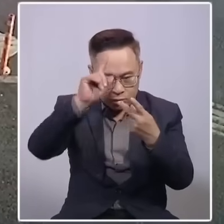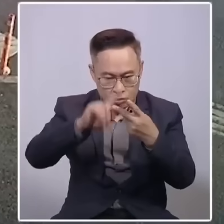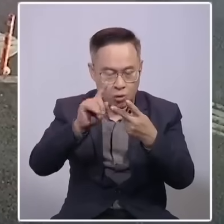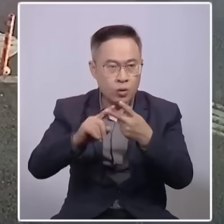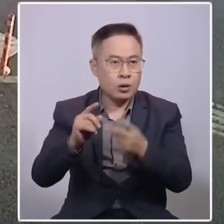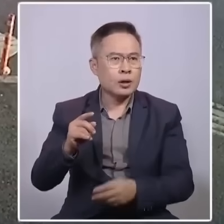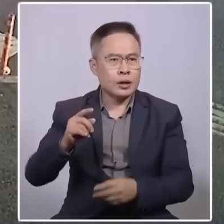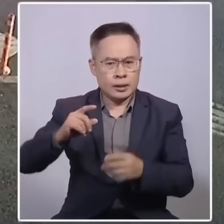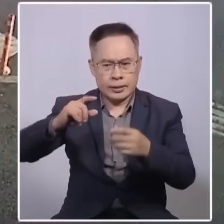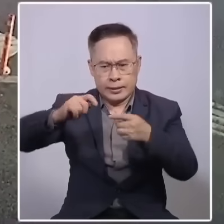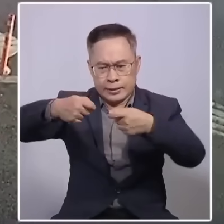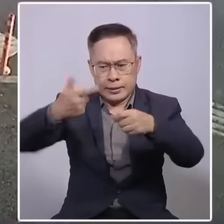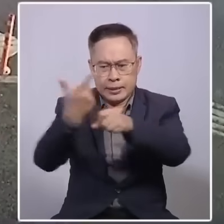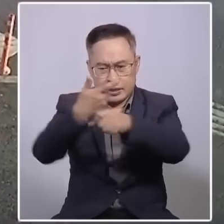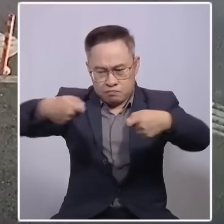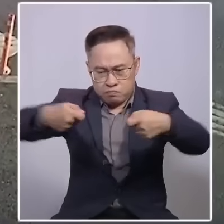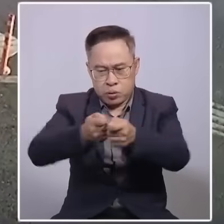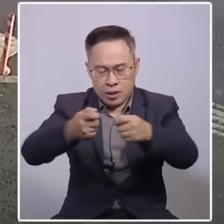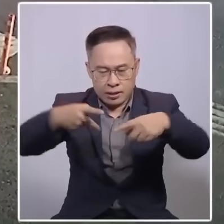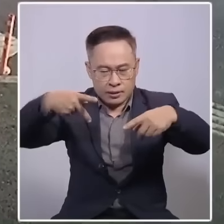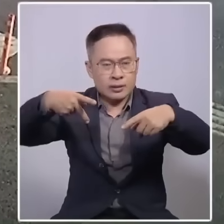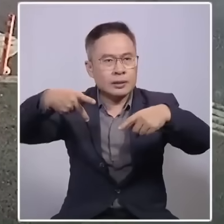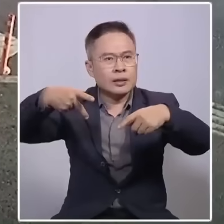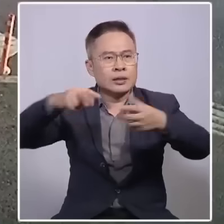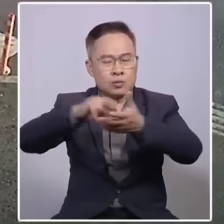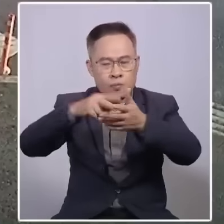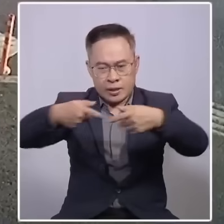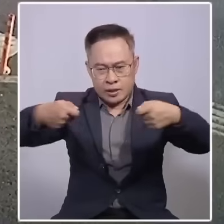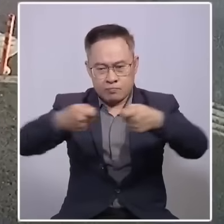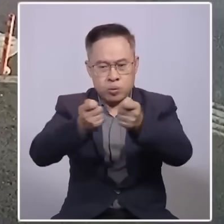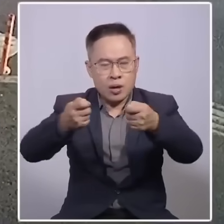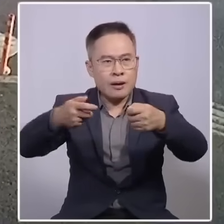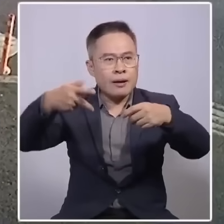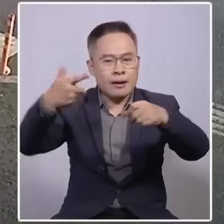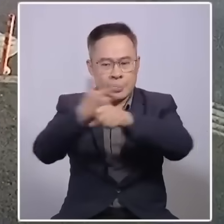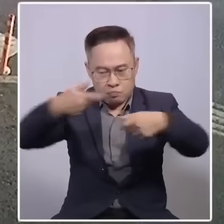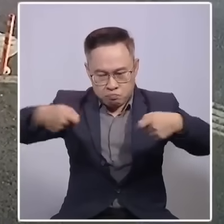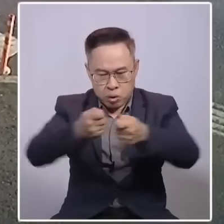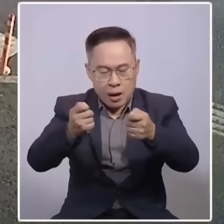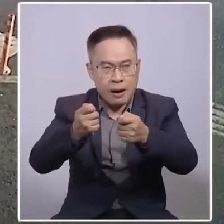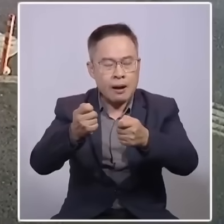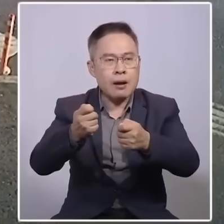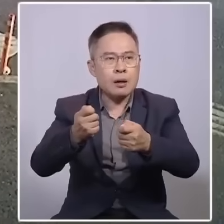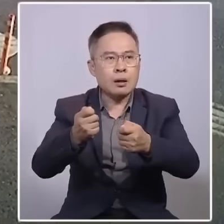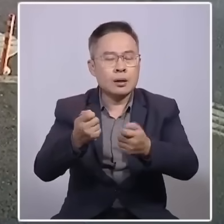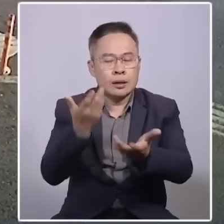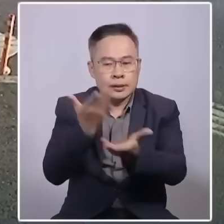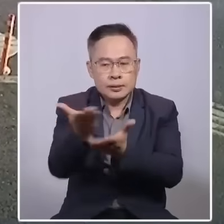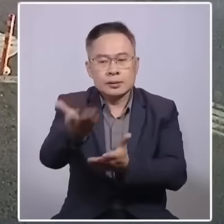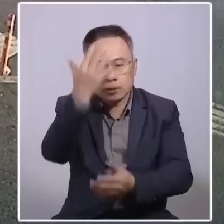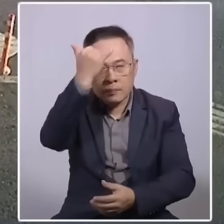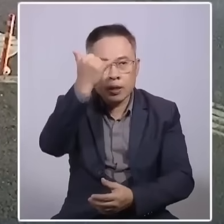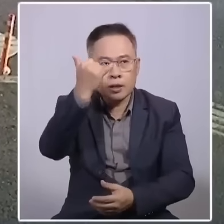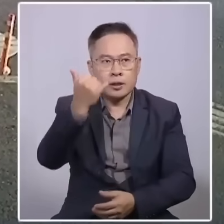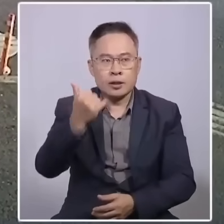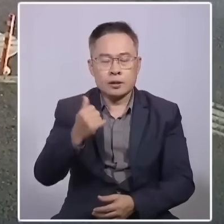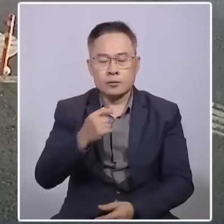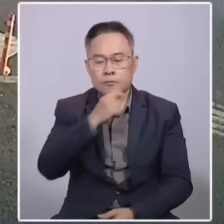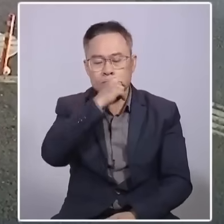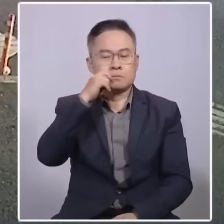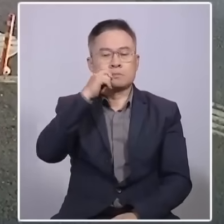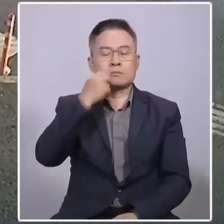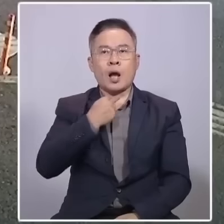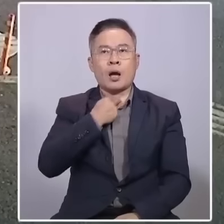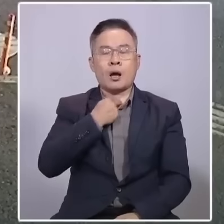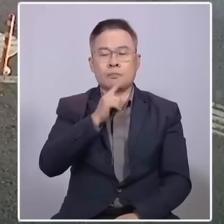ที่หรือว่าที่รู้จักกันในนามว่าลูกบัวเนี่ยรู้เรื่องนี้ดีทั้งหมดเนื่องจากปอยเป็นคนสนิทแล้วก็เป็นเด็กรับใช้ในบ้านของเสี่ย